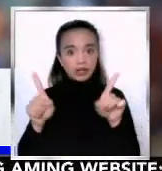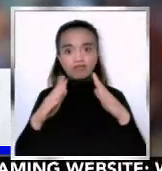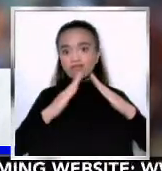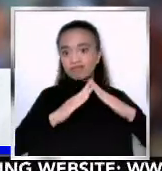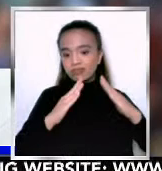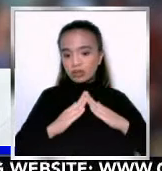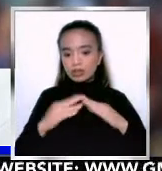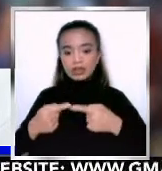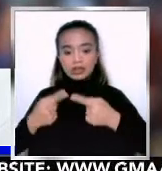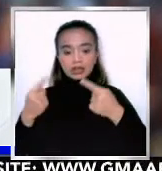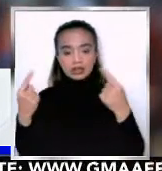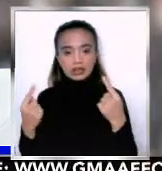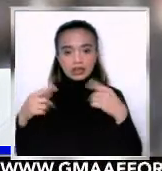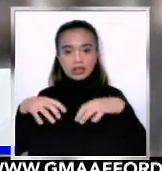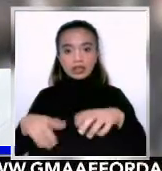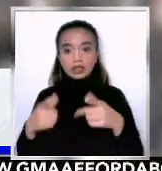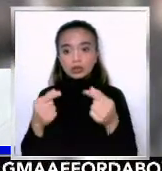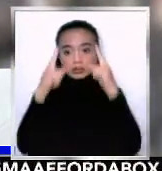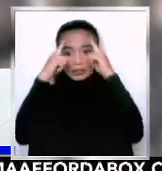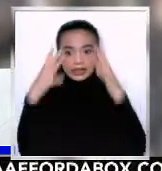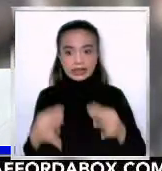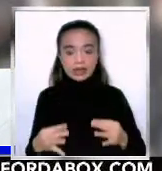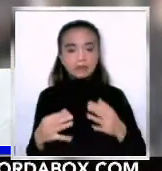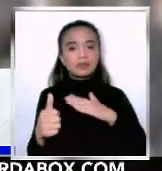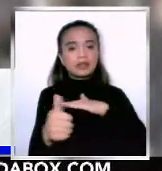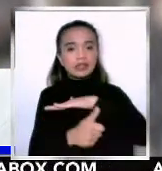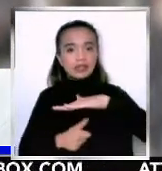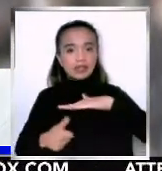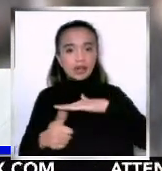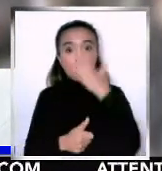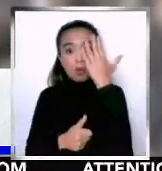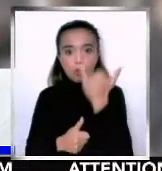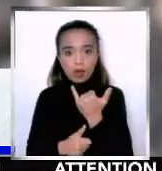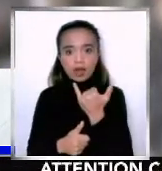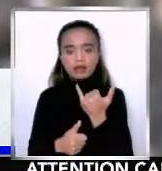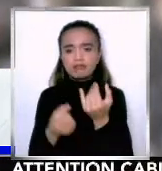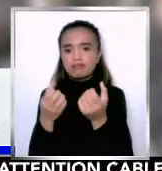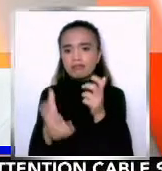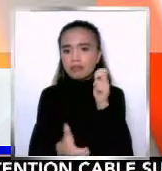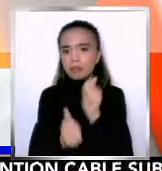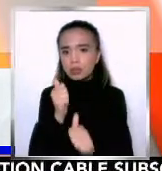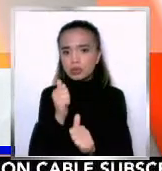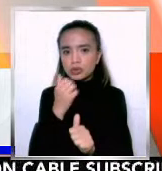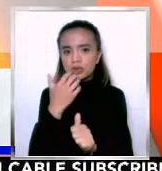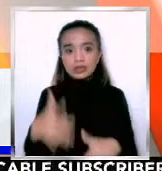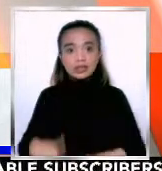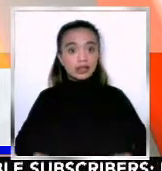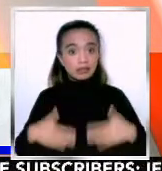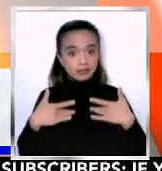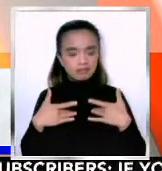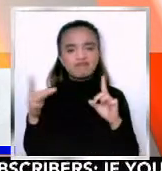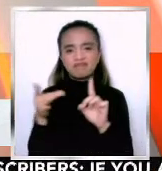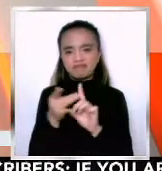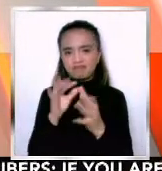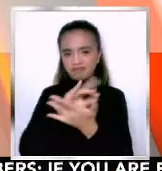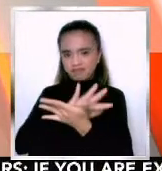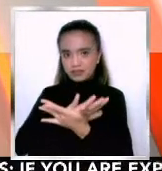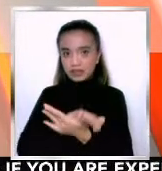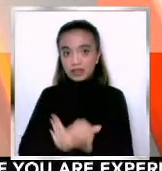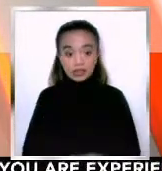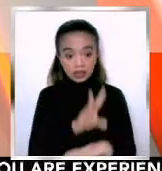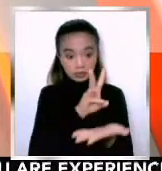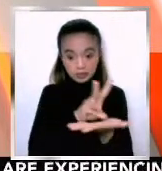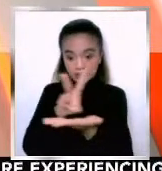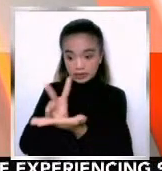na mag-isolate na sa kani-kanilang bahay matapos magpositibo ang karamihan sa mga nakatira roon. Yung granular lockdown,